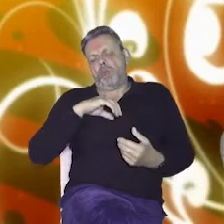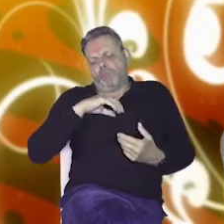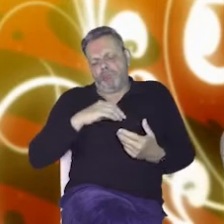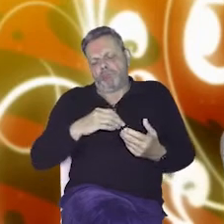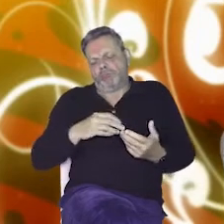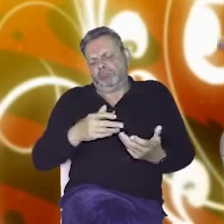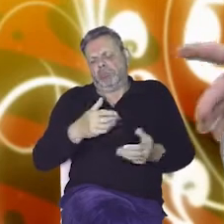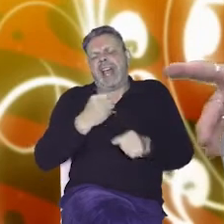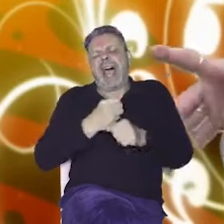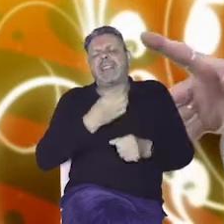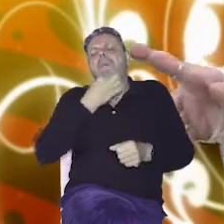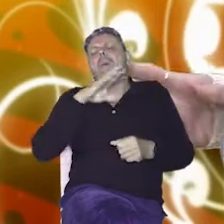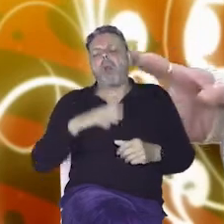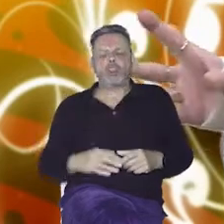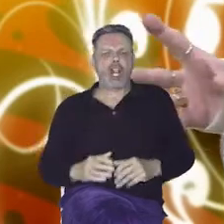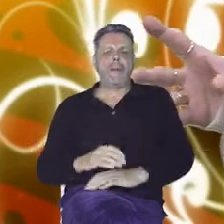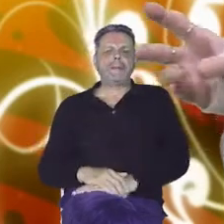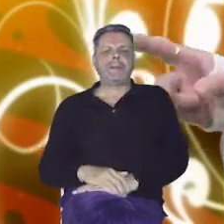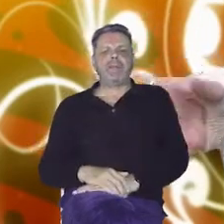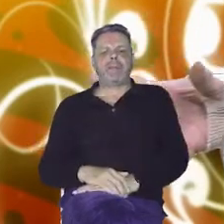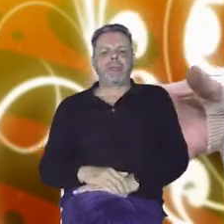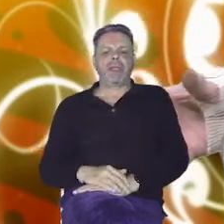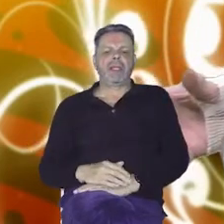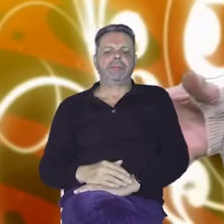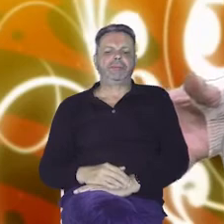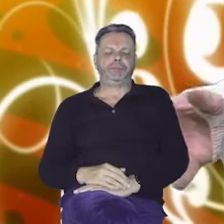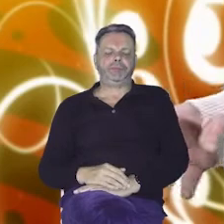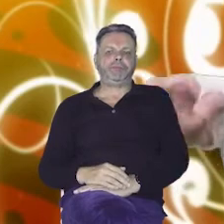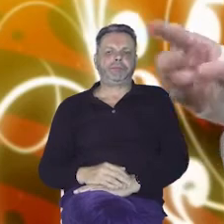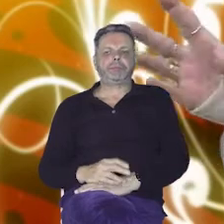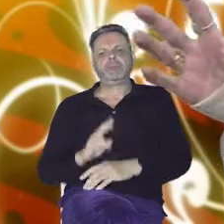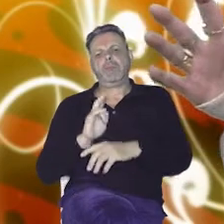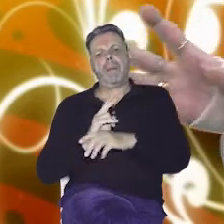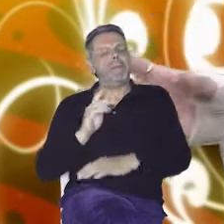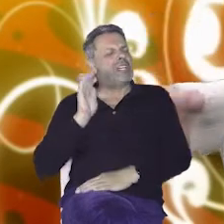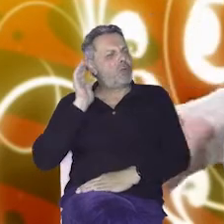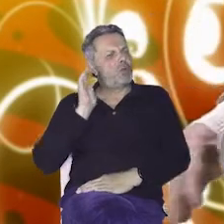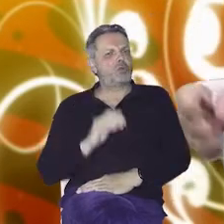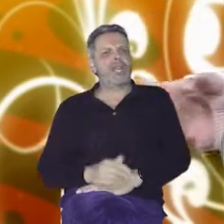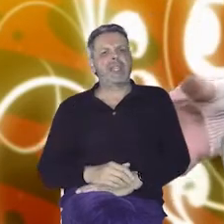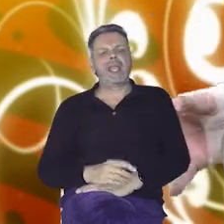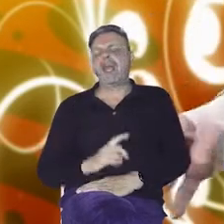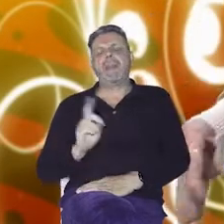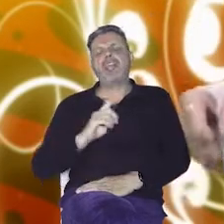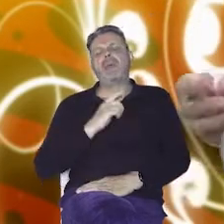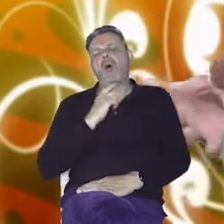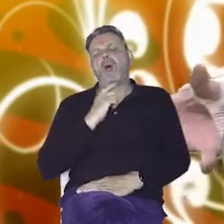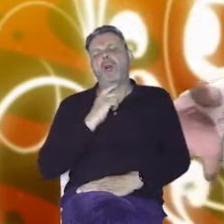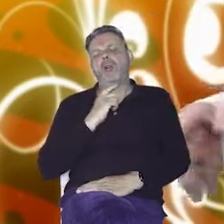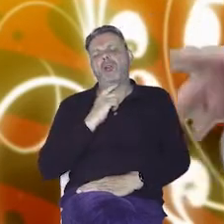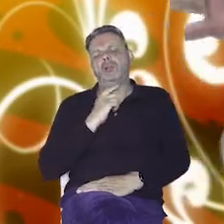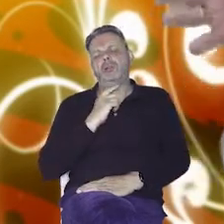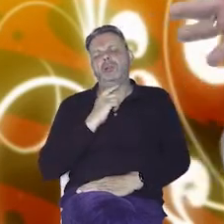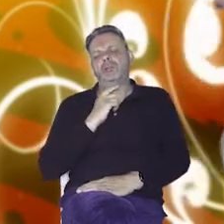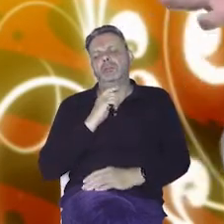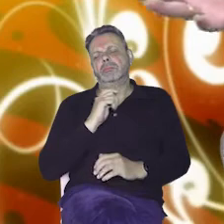kojim uvjetima. Zato vas molim da danas svi pažljivo slušamo, imena nećemo govoriti niti od domova, niti od